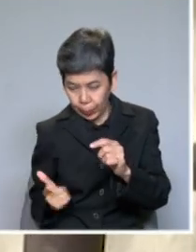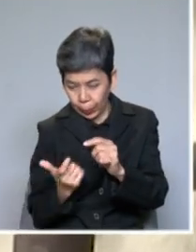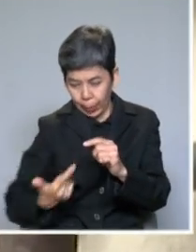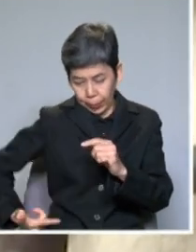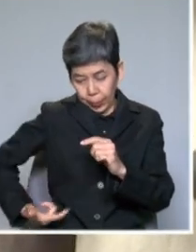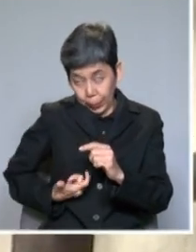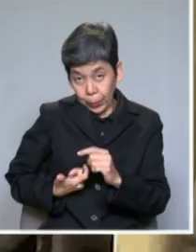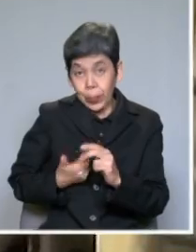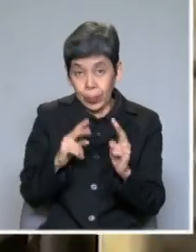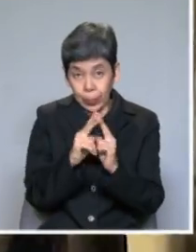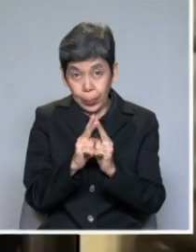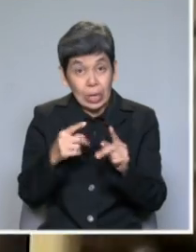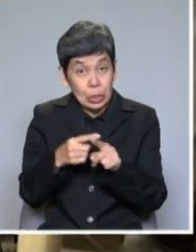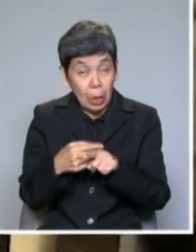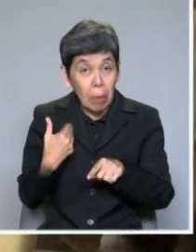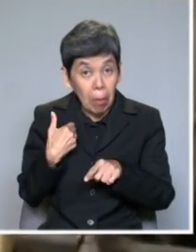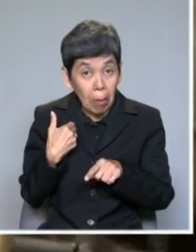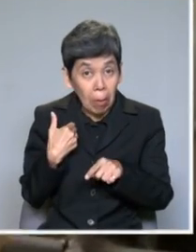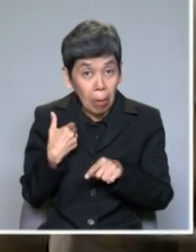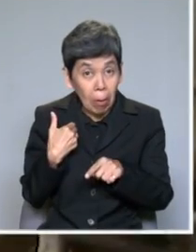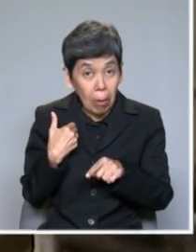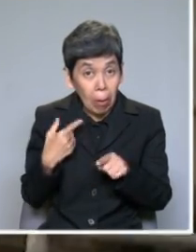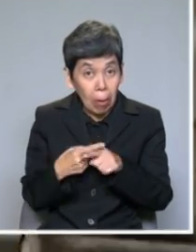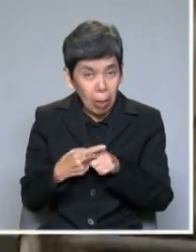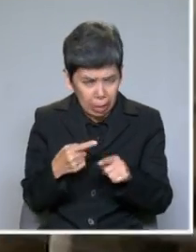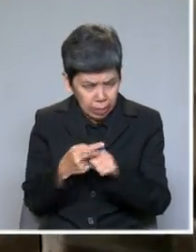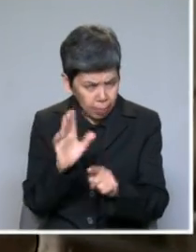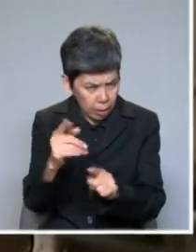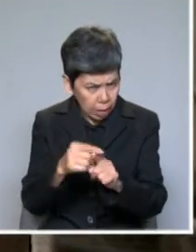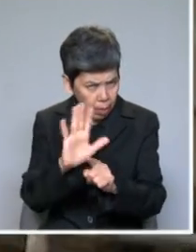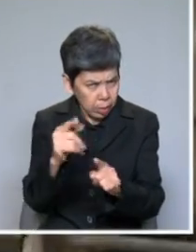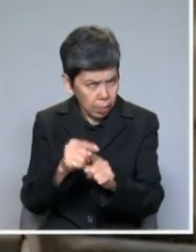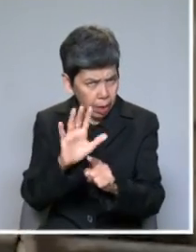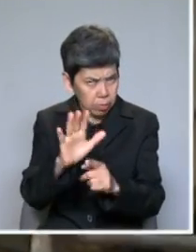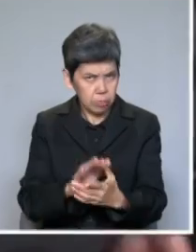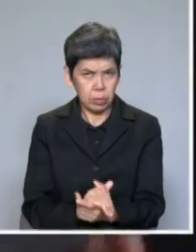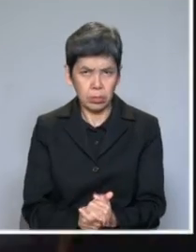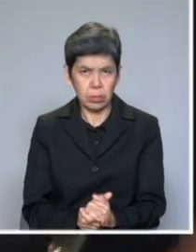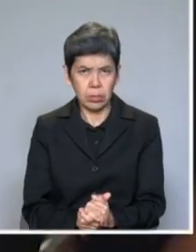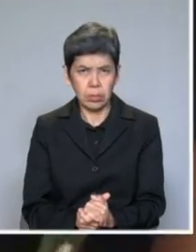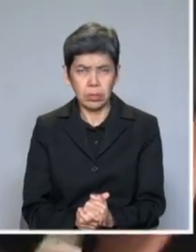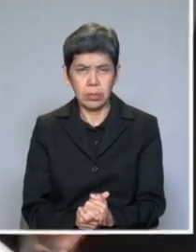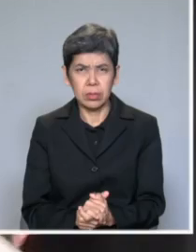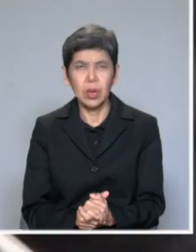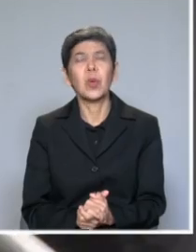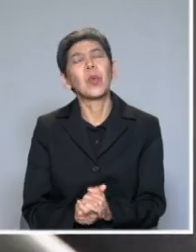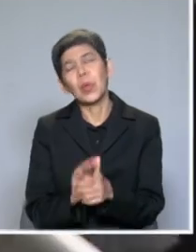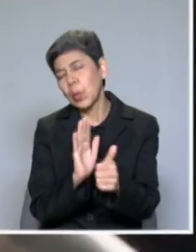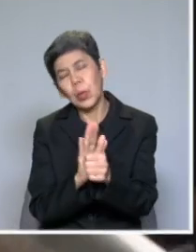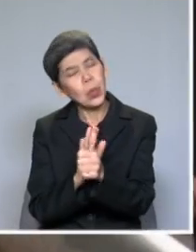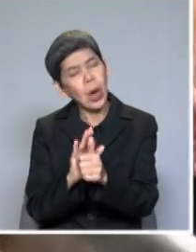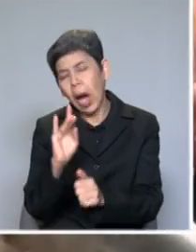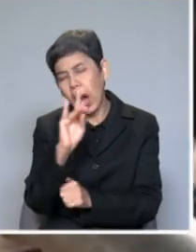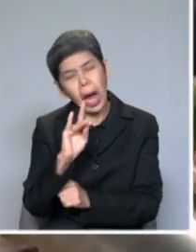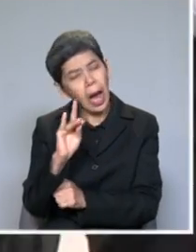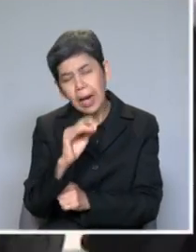ม เจ็บเปล่าวะเจ็บนะเขาเจ็บนะเจ็บนะเขาเจ็บนะ อันความกรุณาปราณี